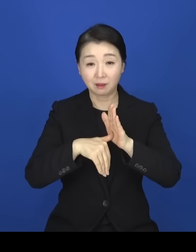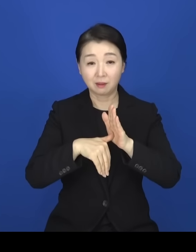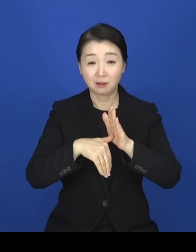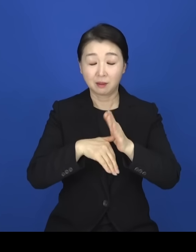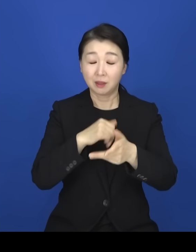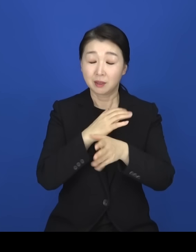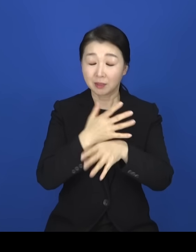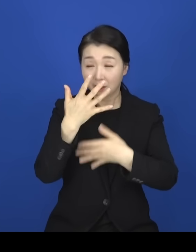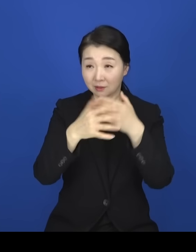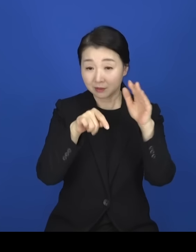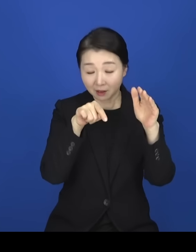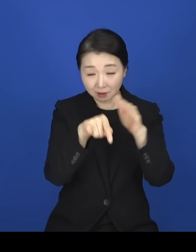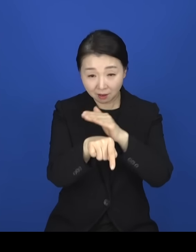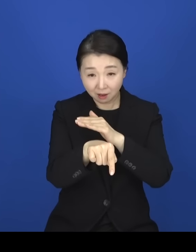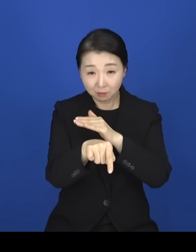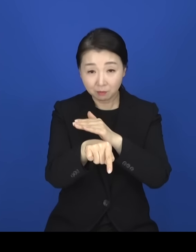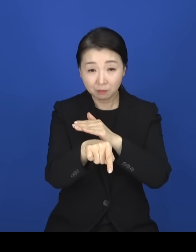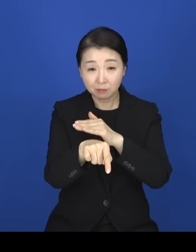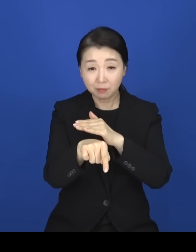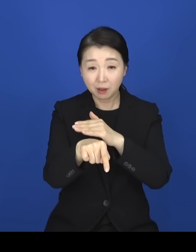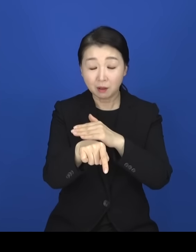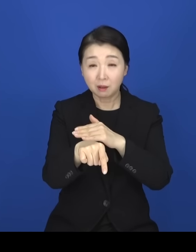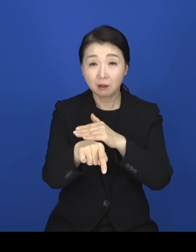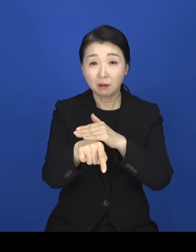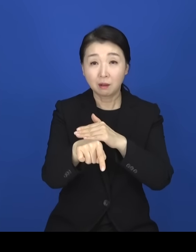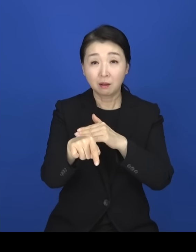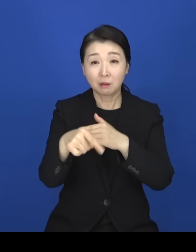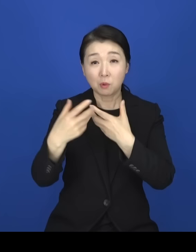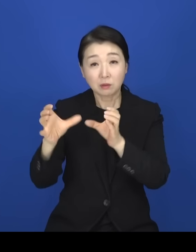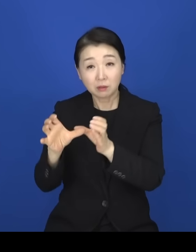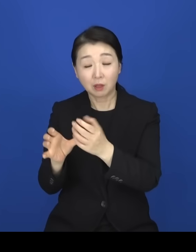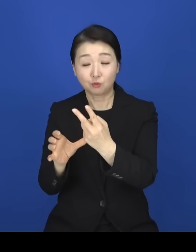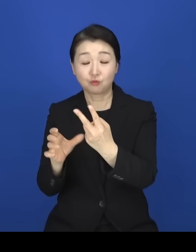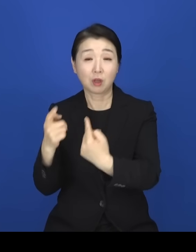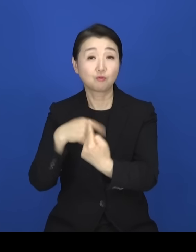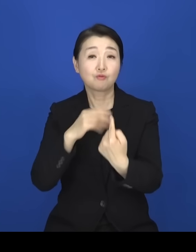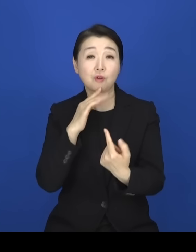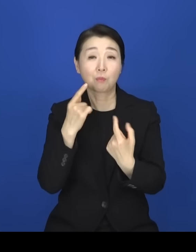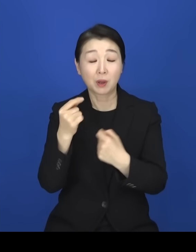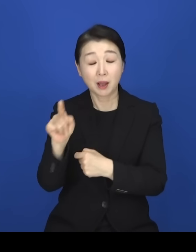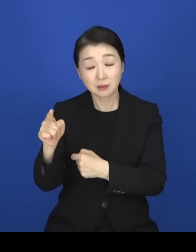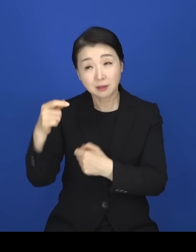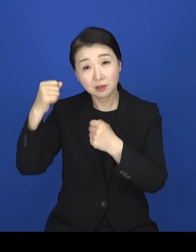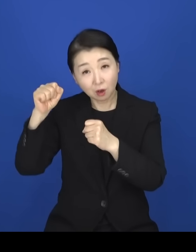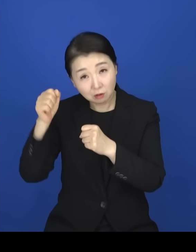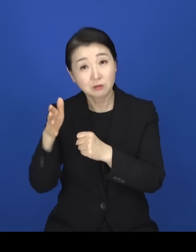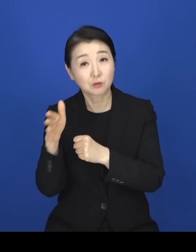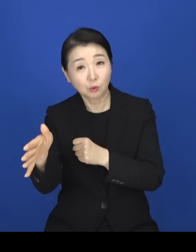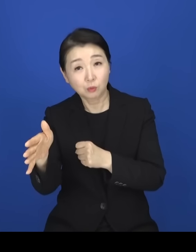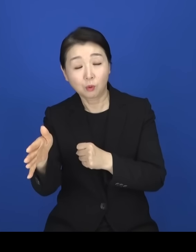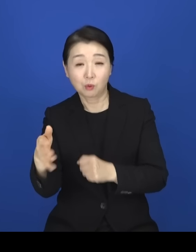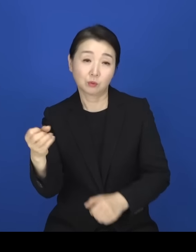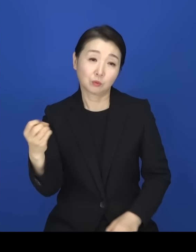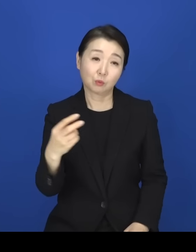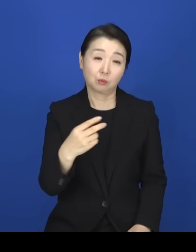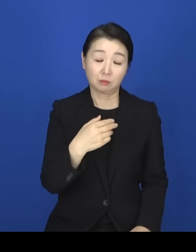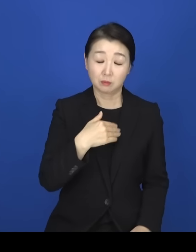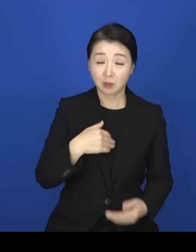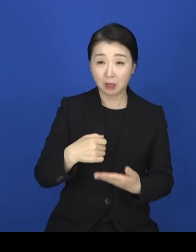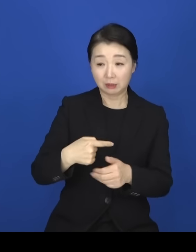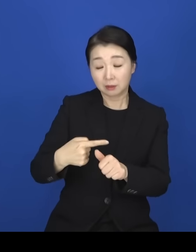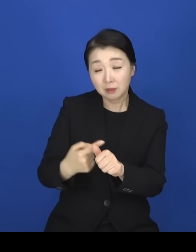개그극장에 들어갔는데 극단을 2개를 운영하시는 곳이었어요. 그래서 예. 한쪽은 연극극장. 그래서 제가 처음에 우연치